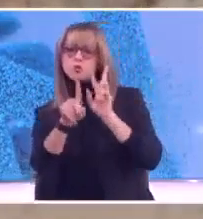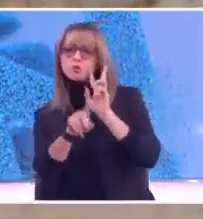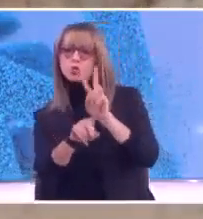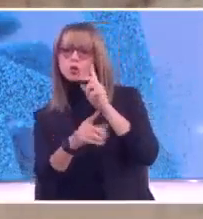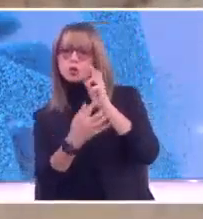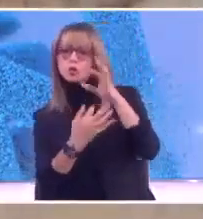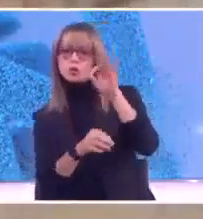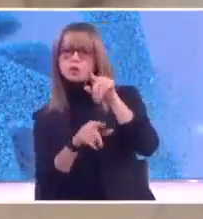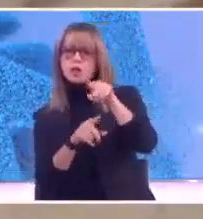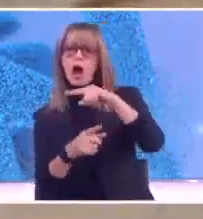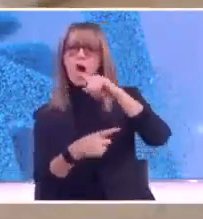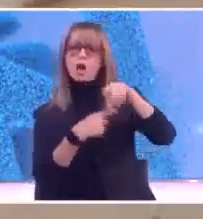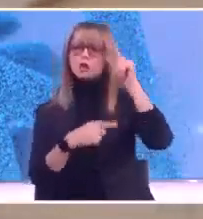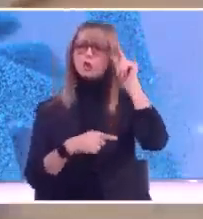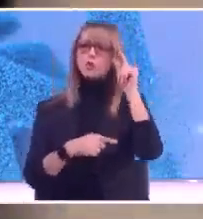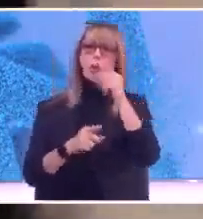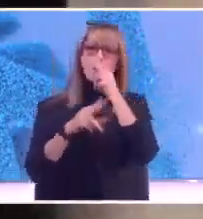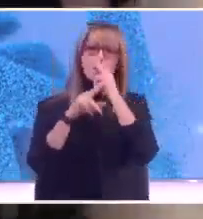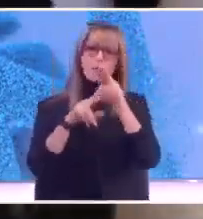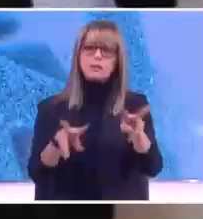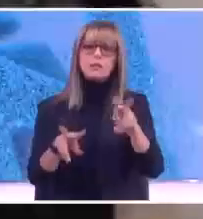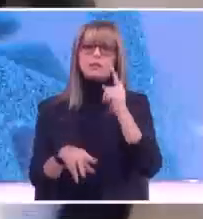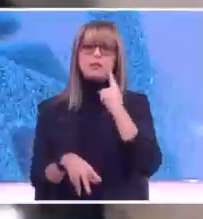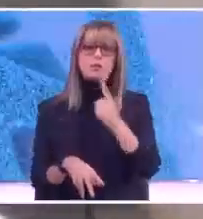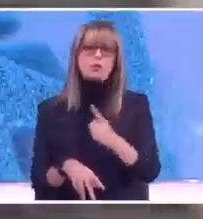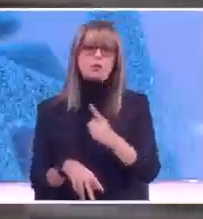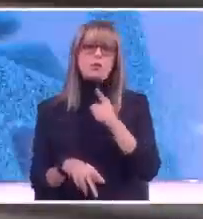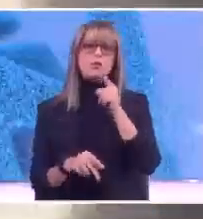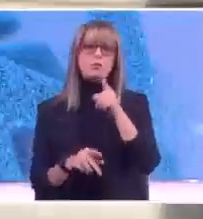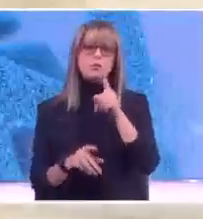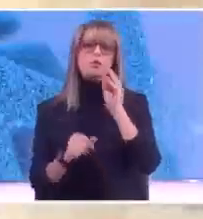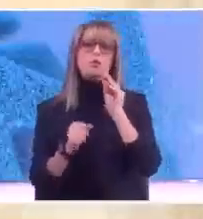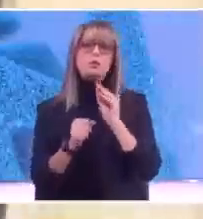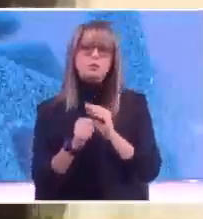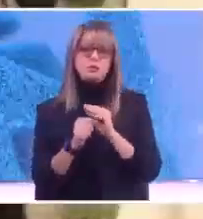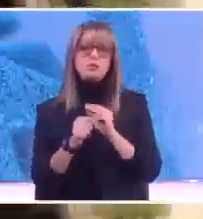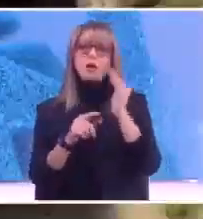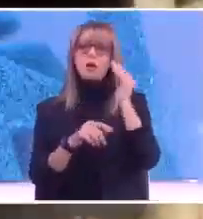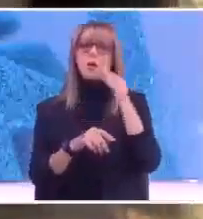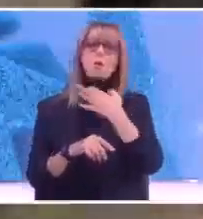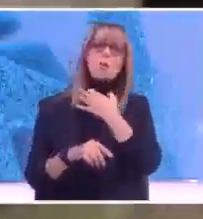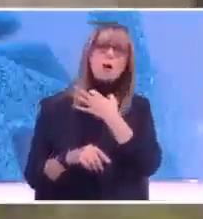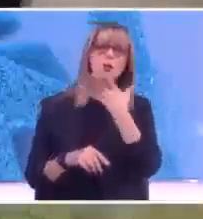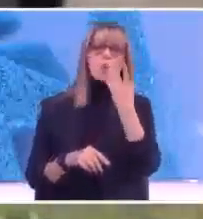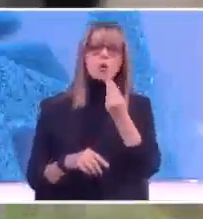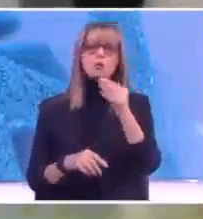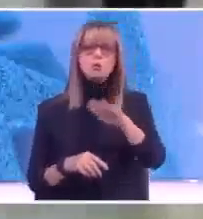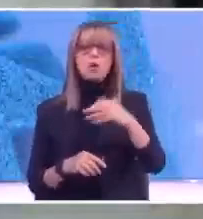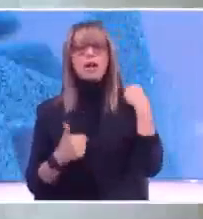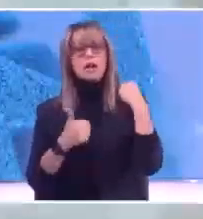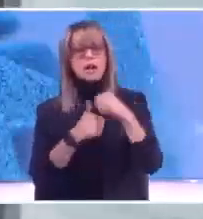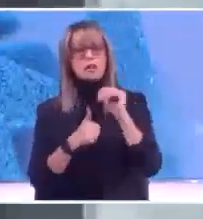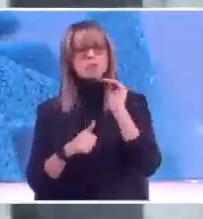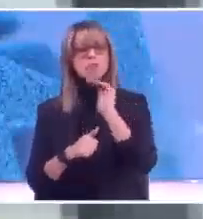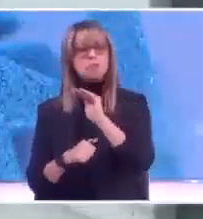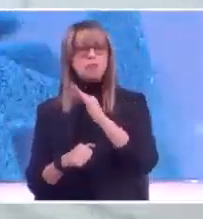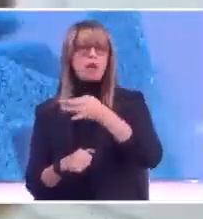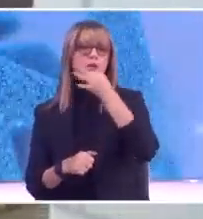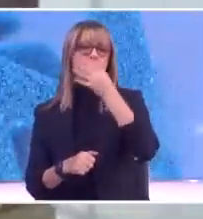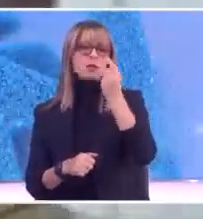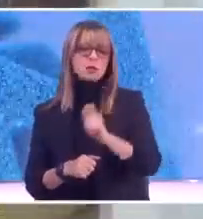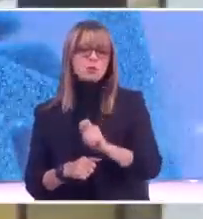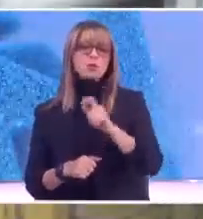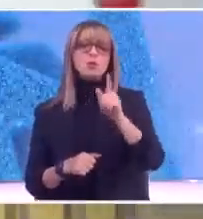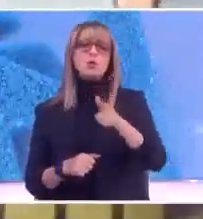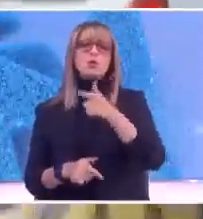gördükleri kişinin aradıkları şüpheliye benzediğini fark etti. Bunun üzerine mağdur çocuğun yeniden ifadesine başvuruldu.